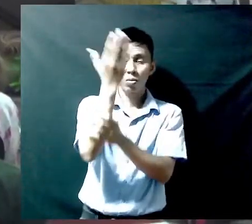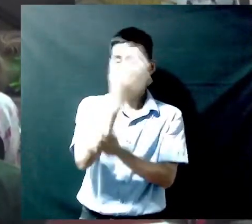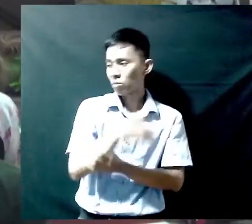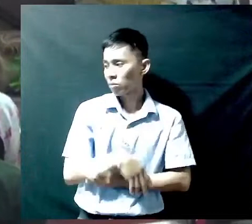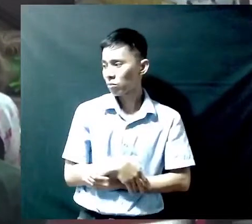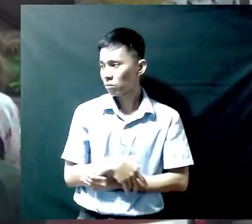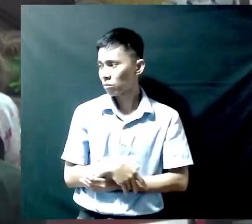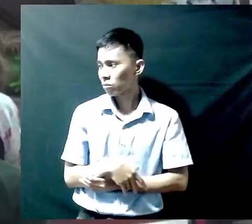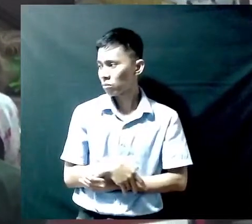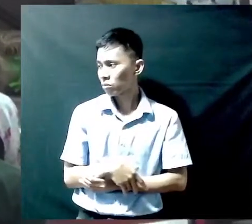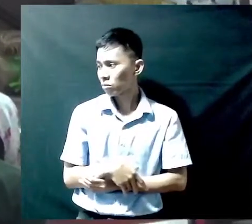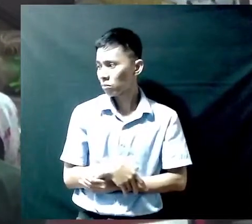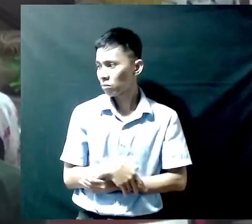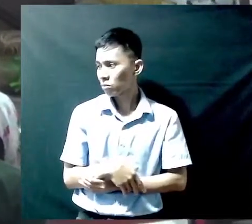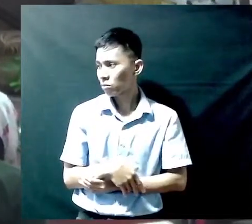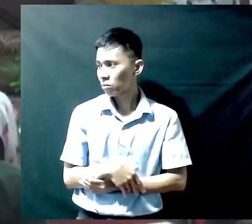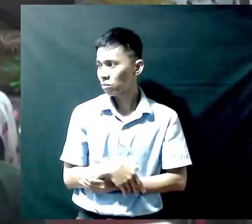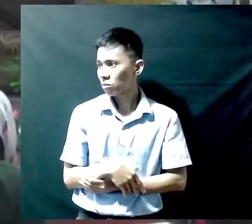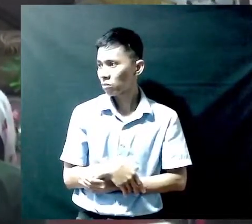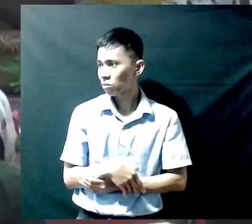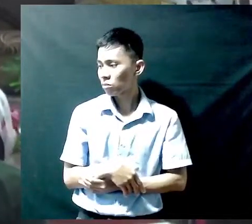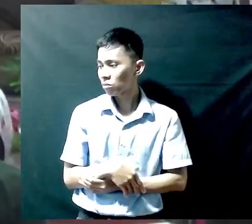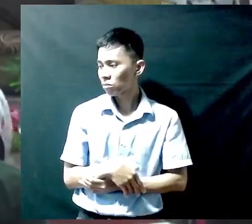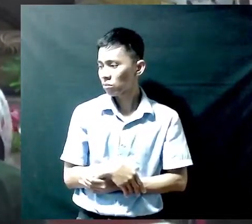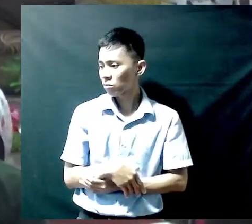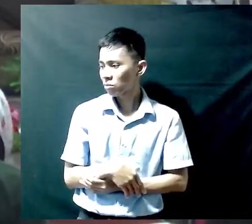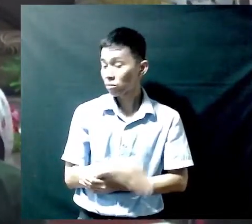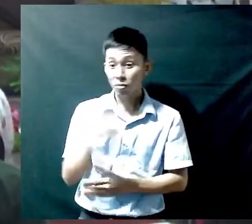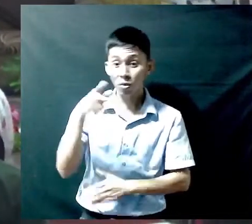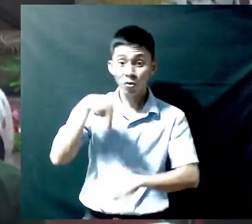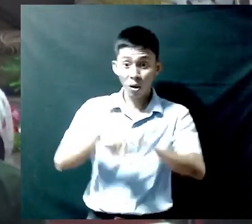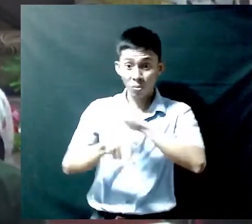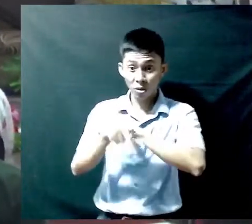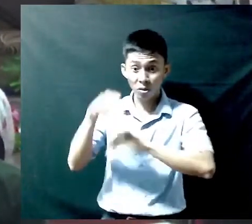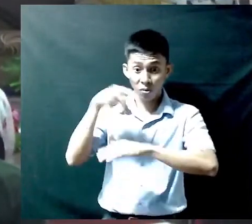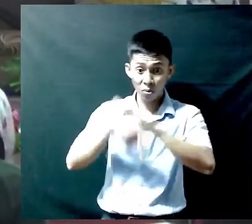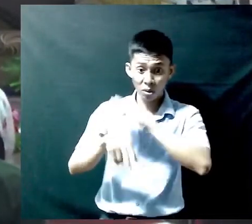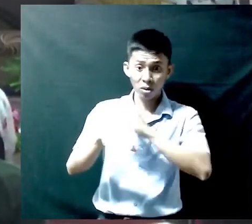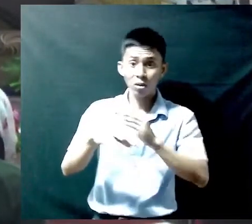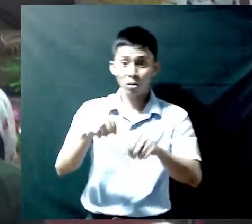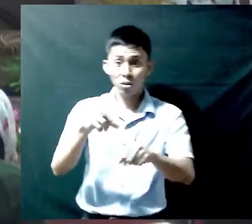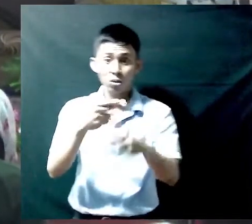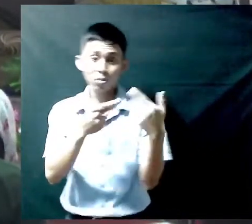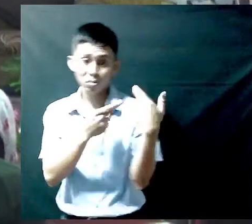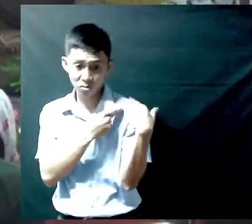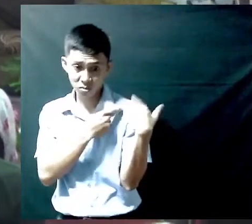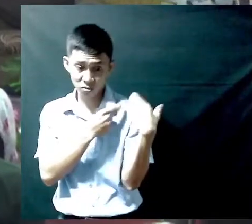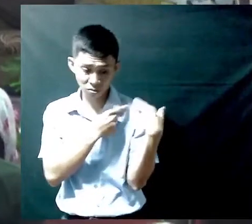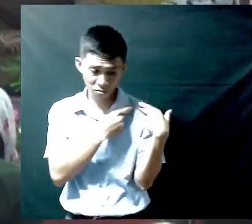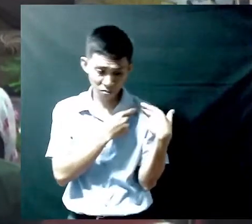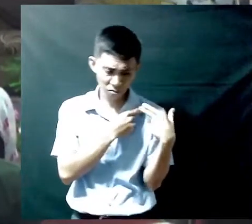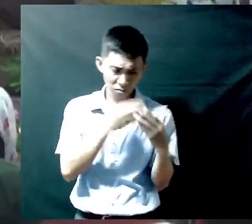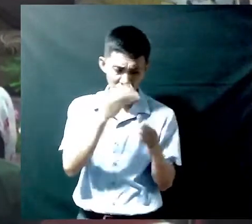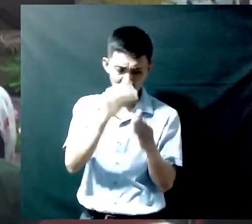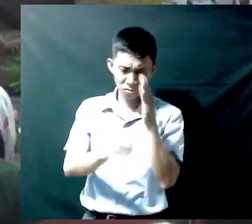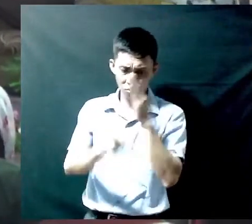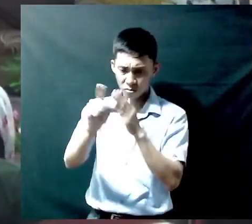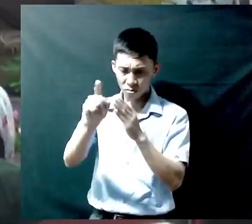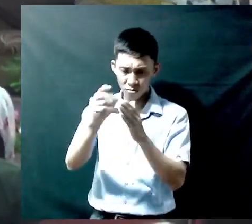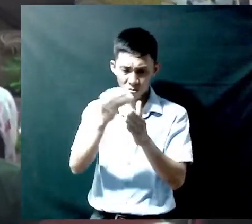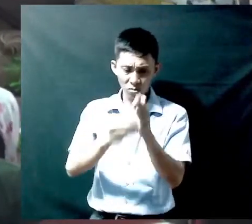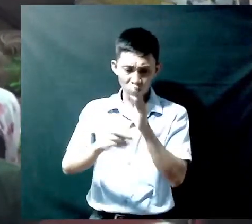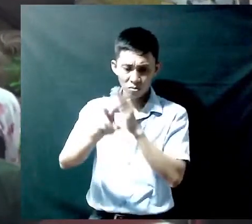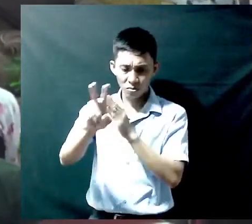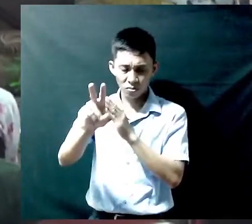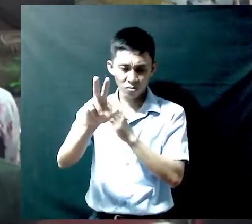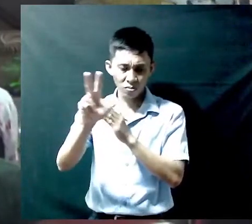Israel. Even though yun ang trabaho niya bilang propeta. Pero mapapansin niyo sa chapter 1, chapter 2, chapter